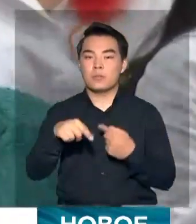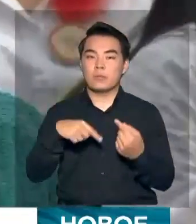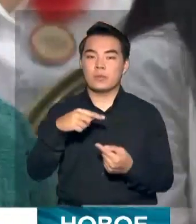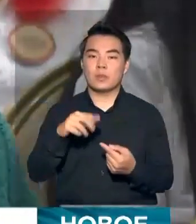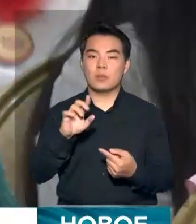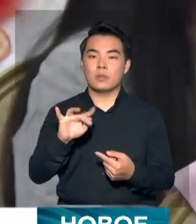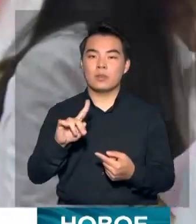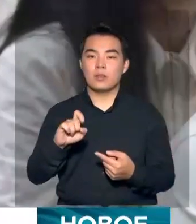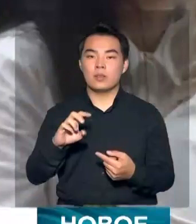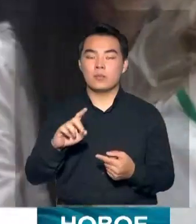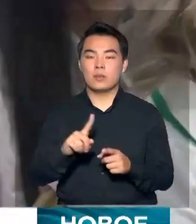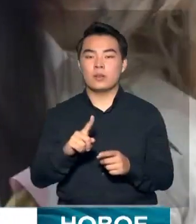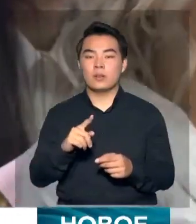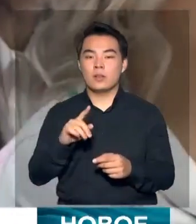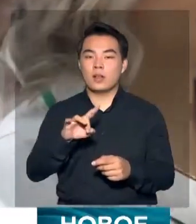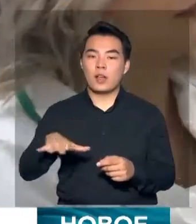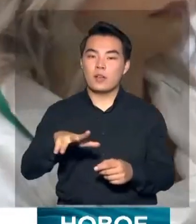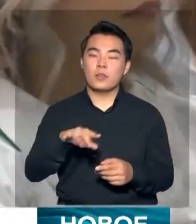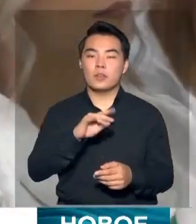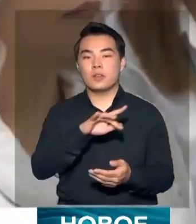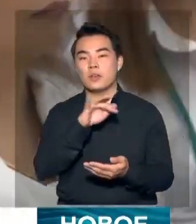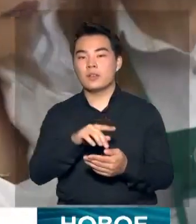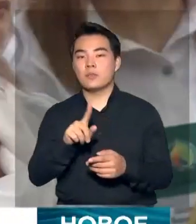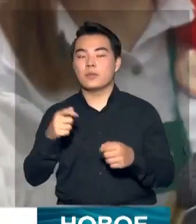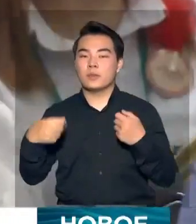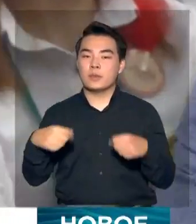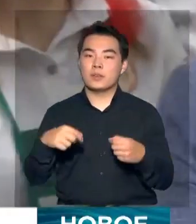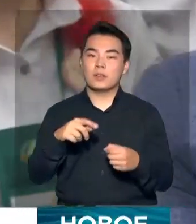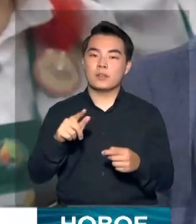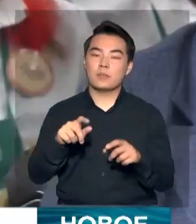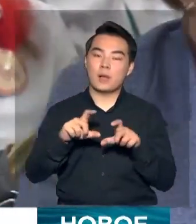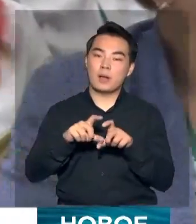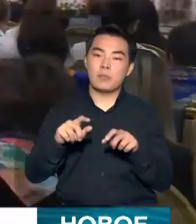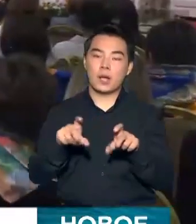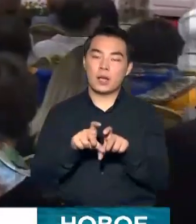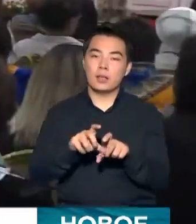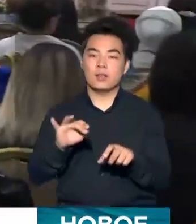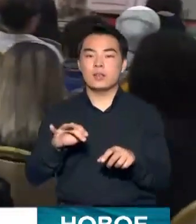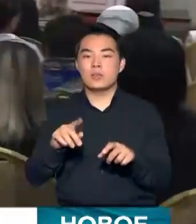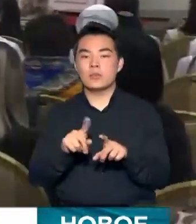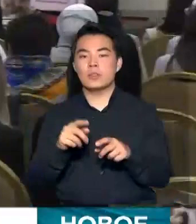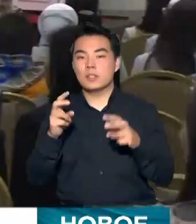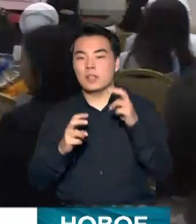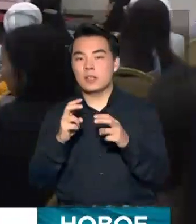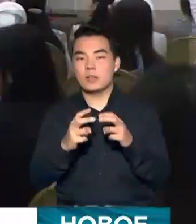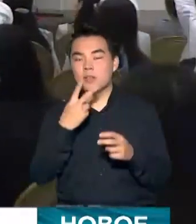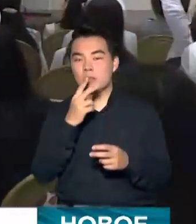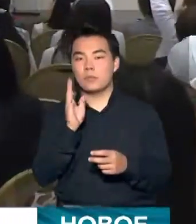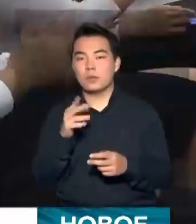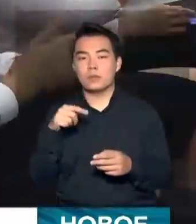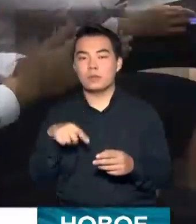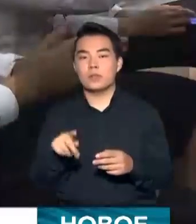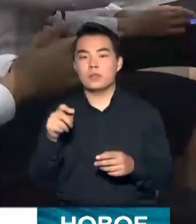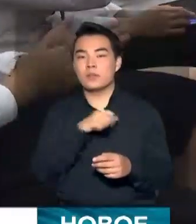бизнес-вумен своего села или района. Они владелицы магазинов, цехов и даже крупных предприятий. Хотя еще совсем недавно кто-то из них